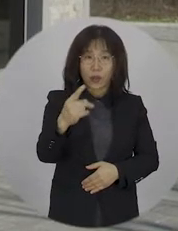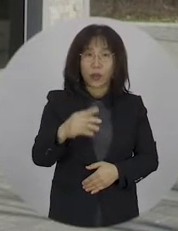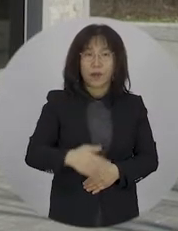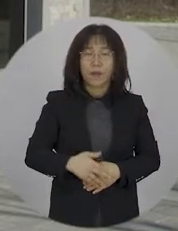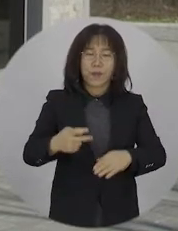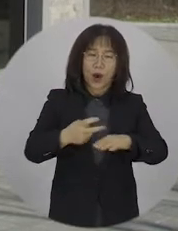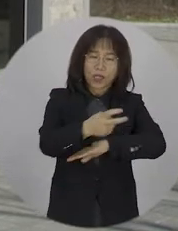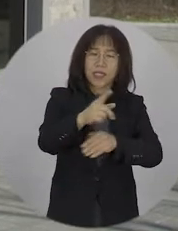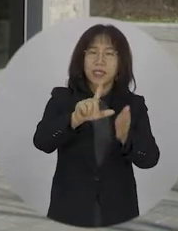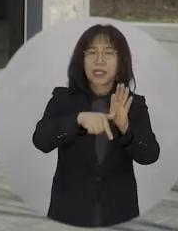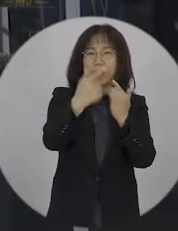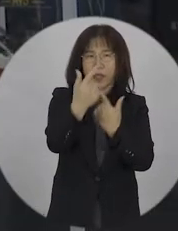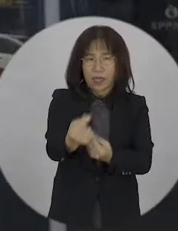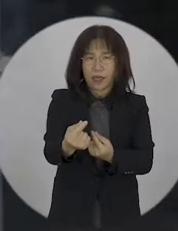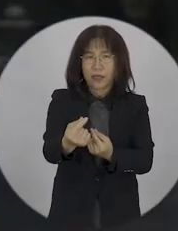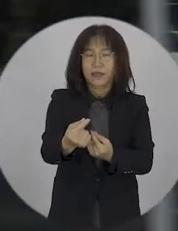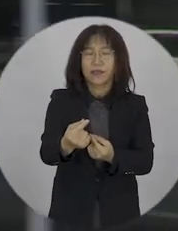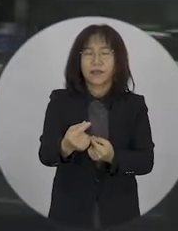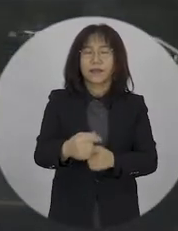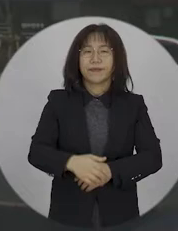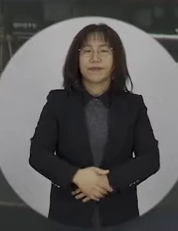버스 운행 시간에 맞춰 운영됩니다.